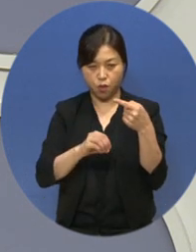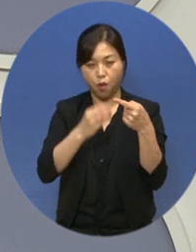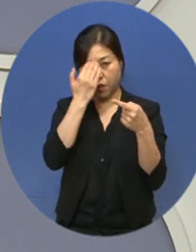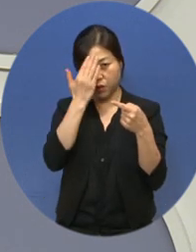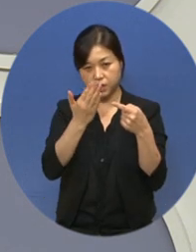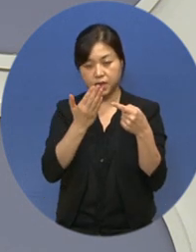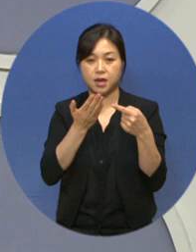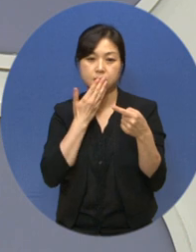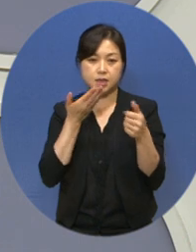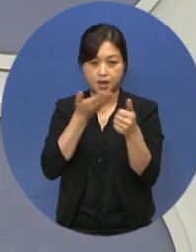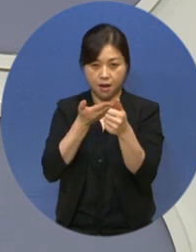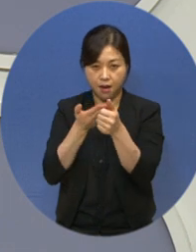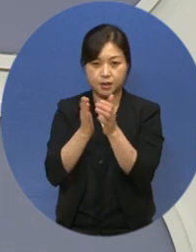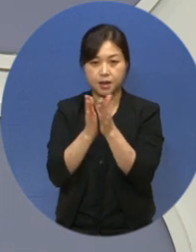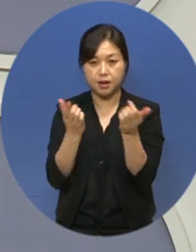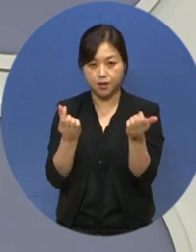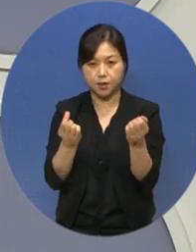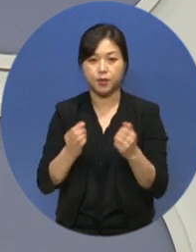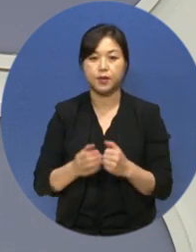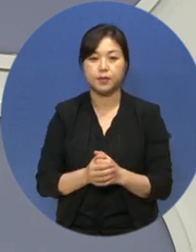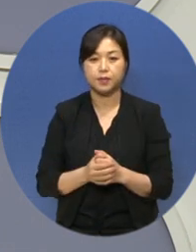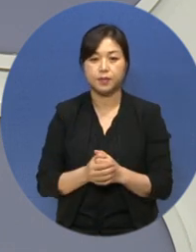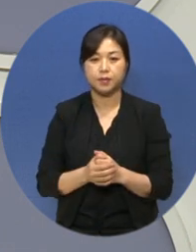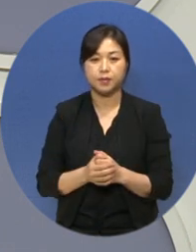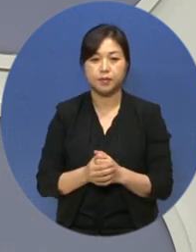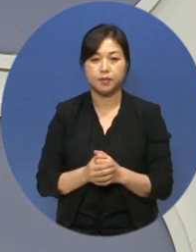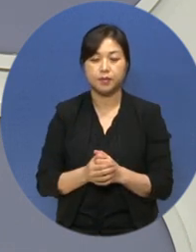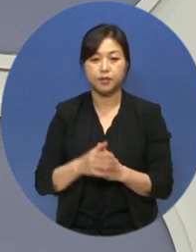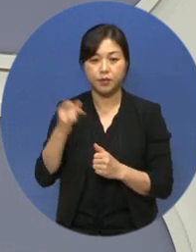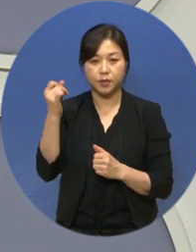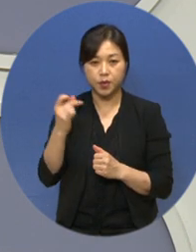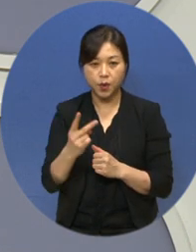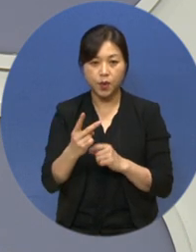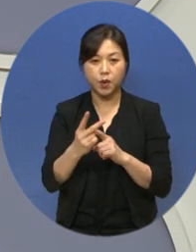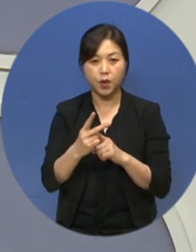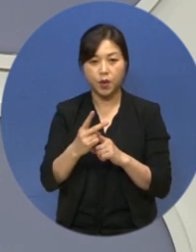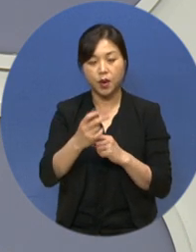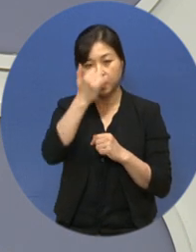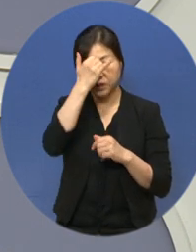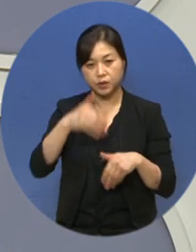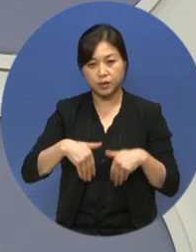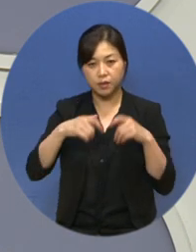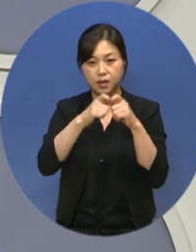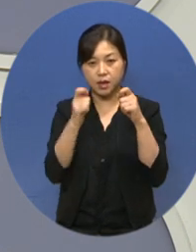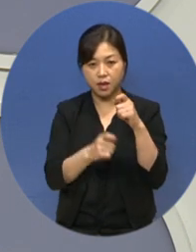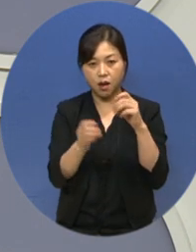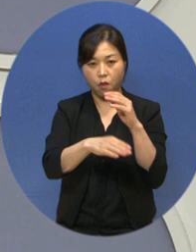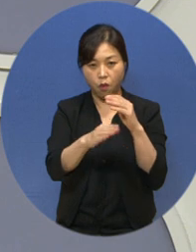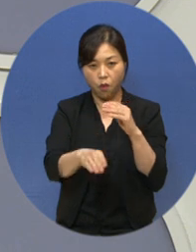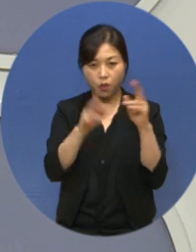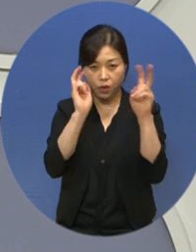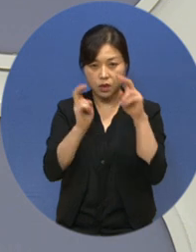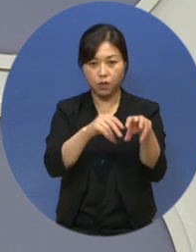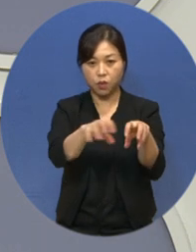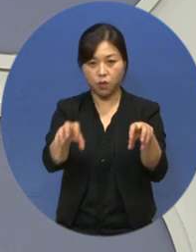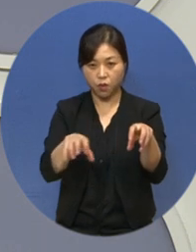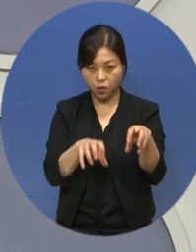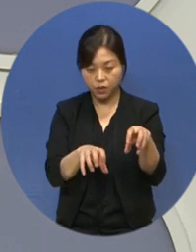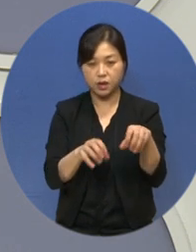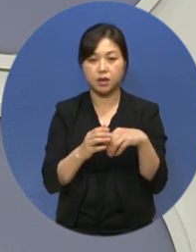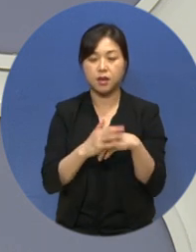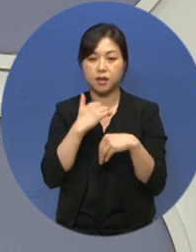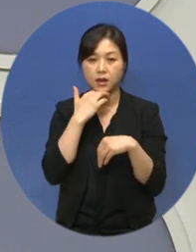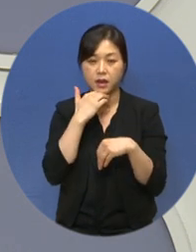실행하고 있고 매 특히 여러 가지 의미는 것 중에 하나가 충청남도 도 산하기관 의 공공기관에서는 8세 이